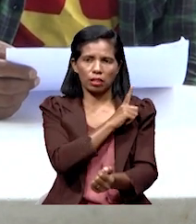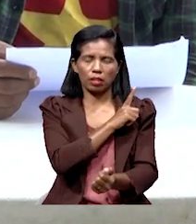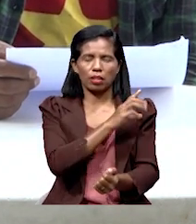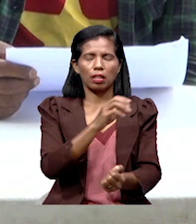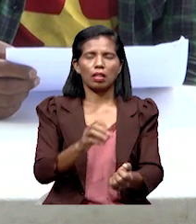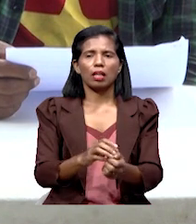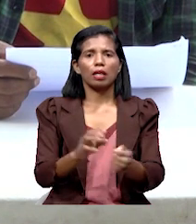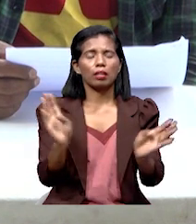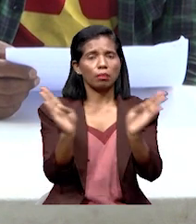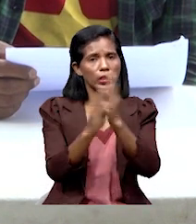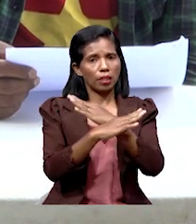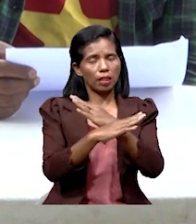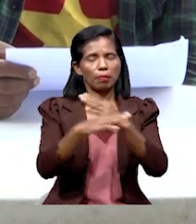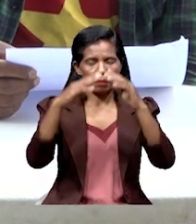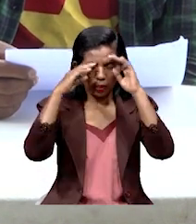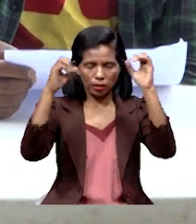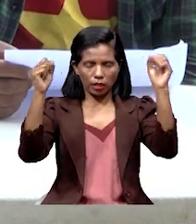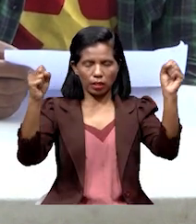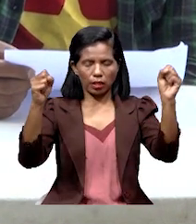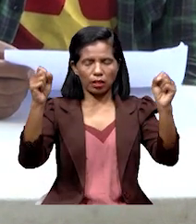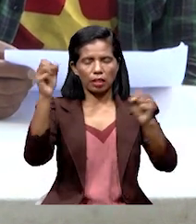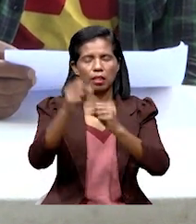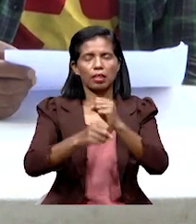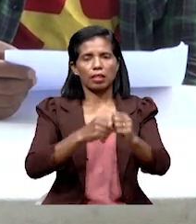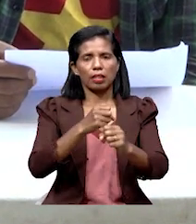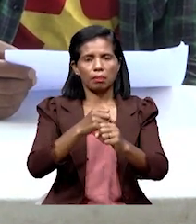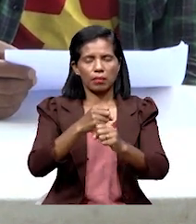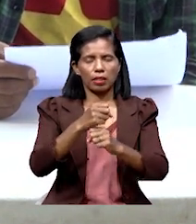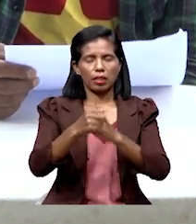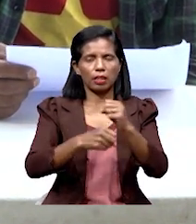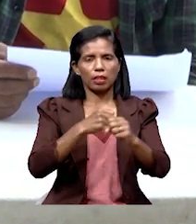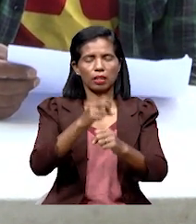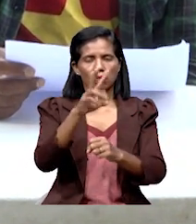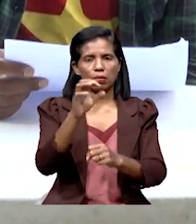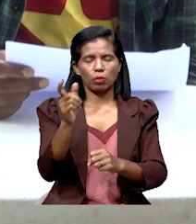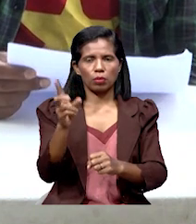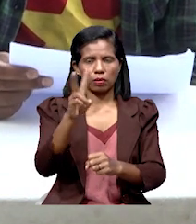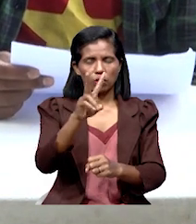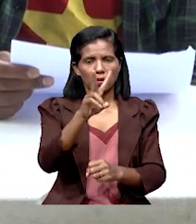atu sai presidente republika ba periode 2022 to 2027.